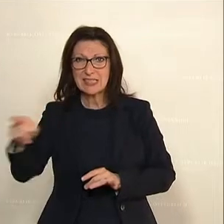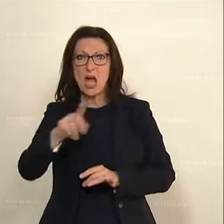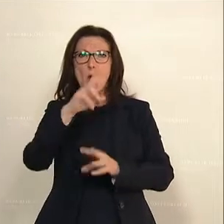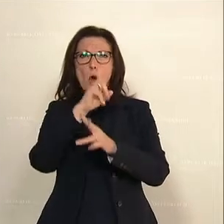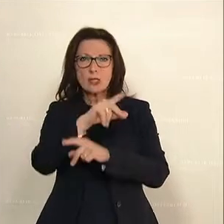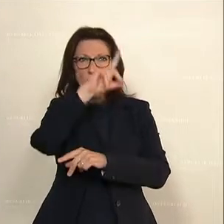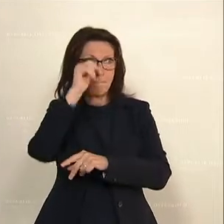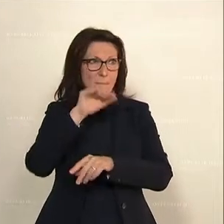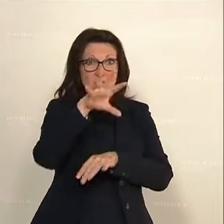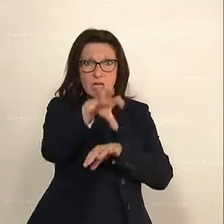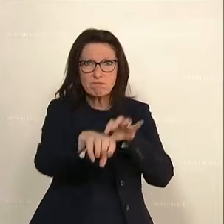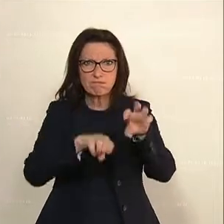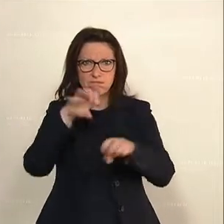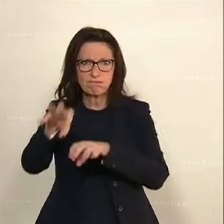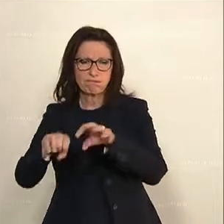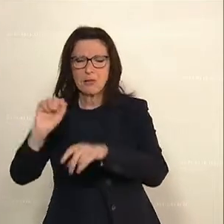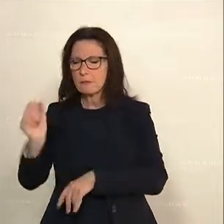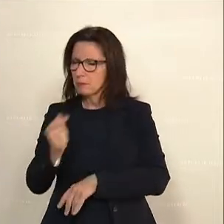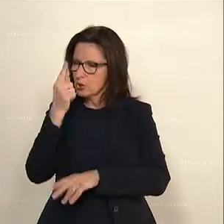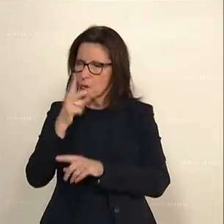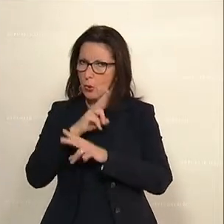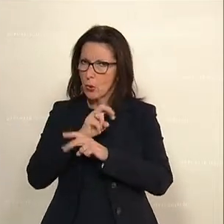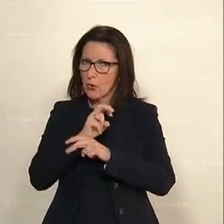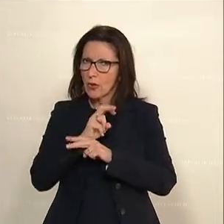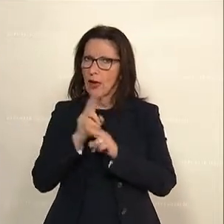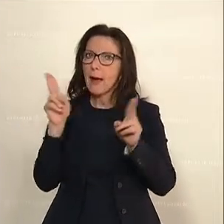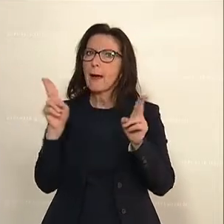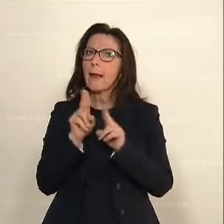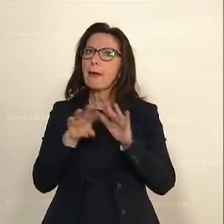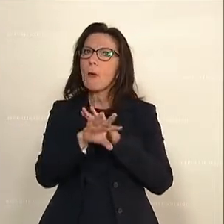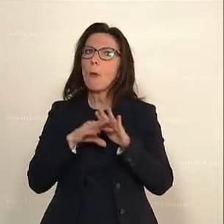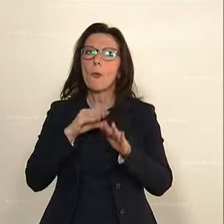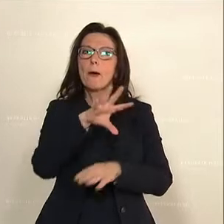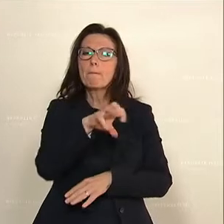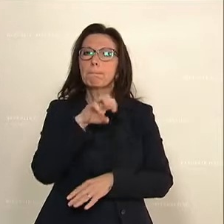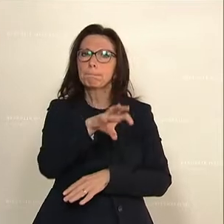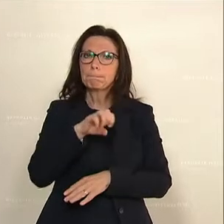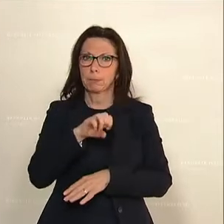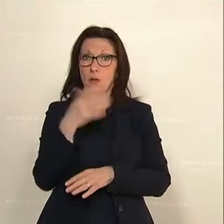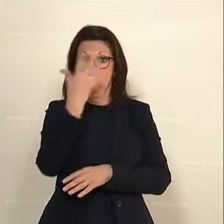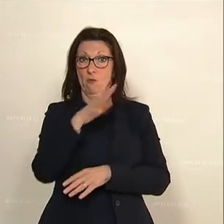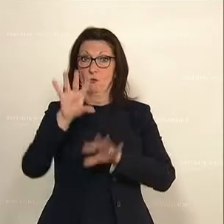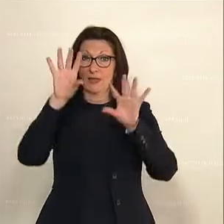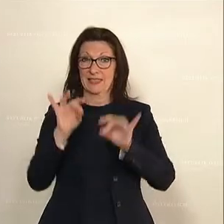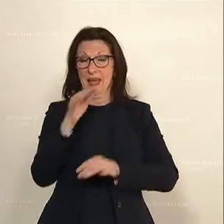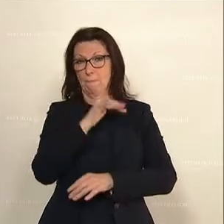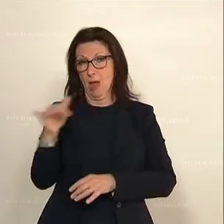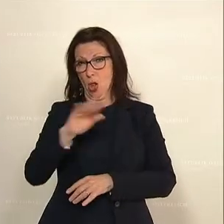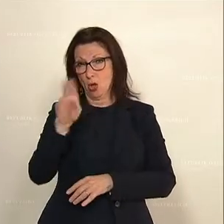weg, insbesondere den österreichischen Kleinunternehmen. 510 Millionen Euro